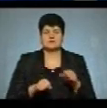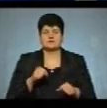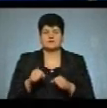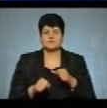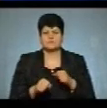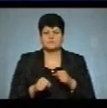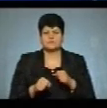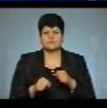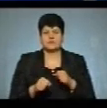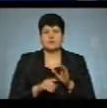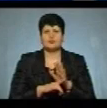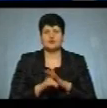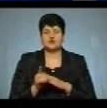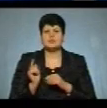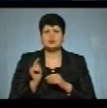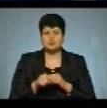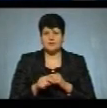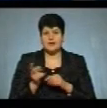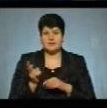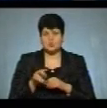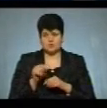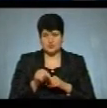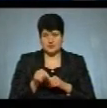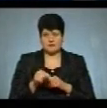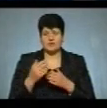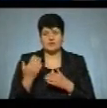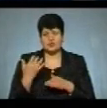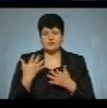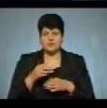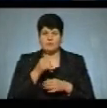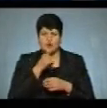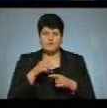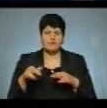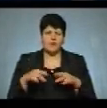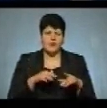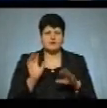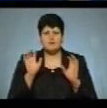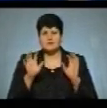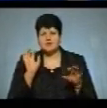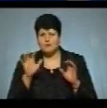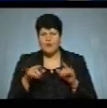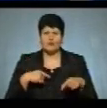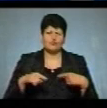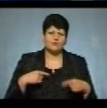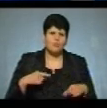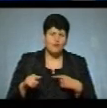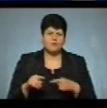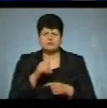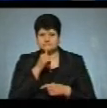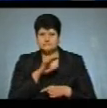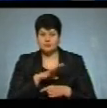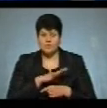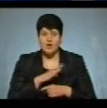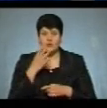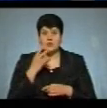Любов до велоспорту почалася з того, як я сюди прийшов, але до того я вже був перепробував і танці, і баскетбол, і футбол. Але коли прийшов на